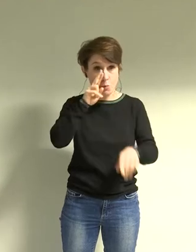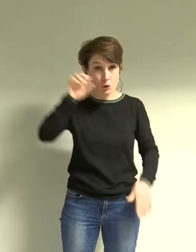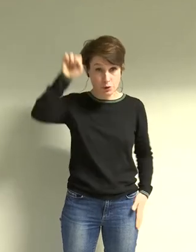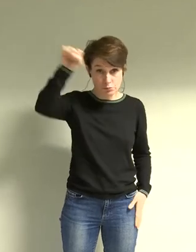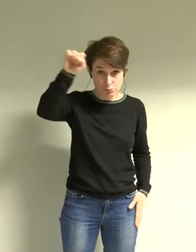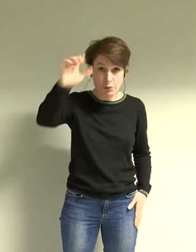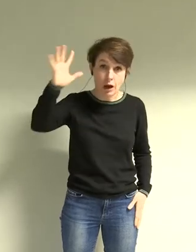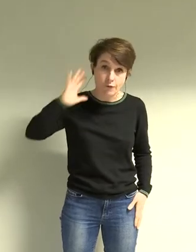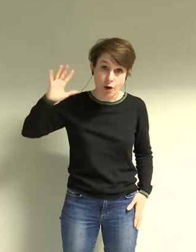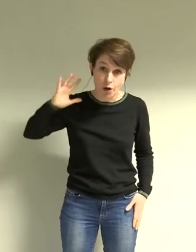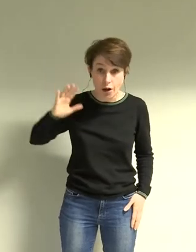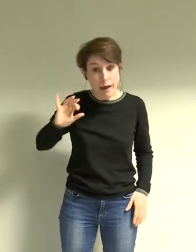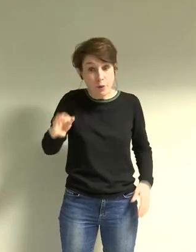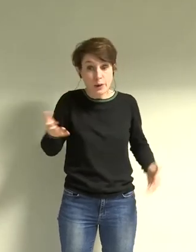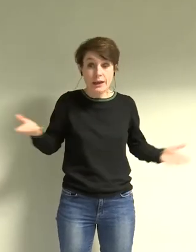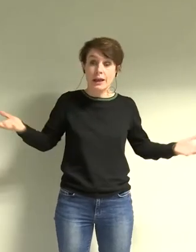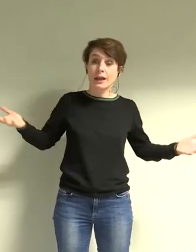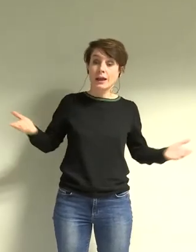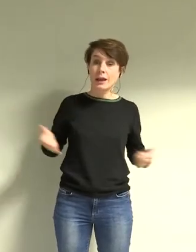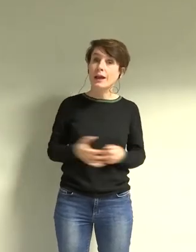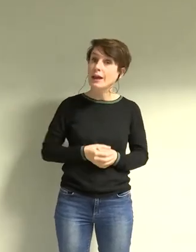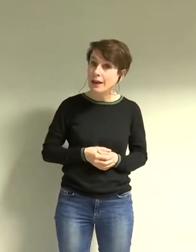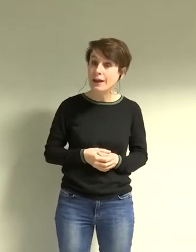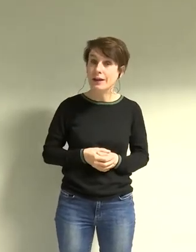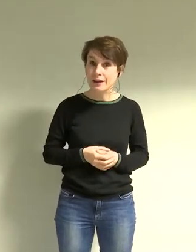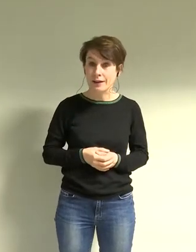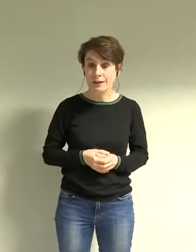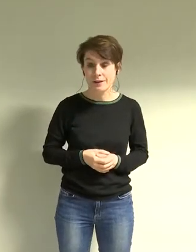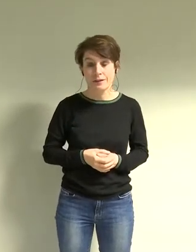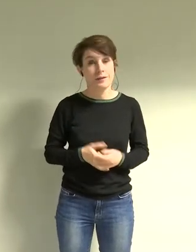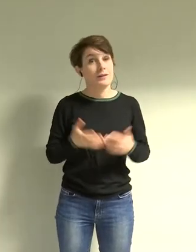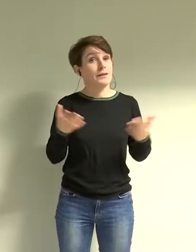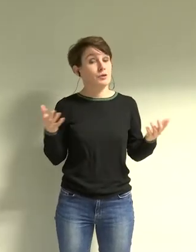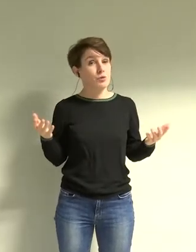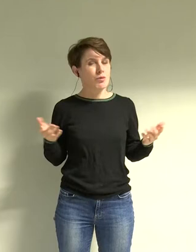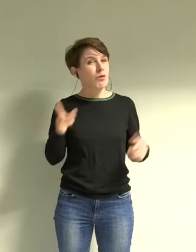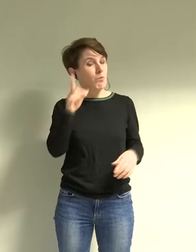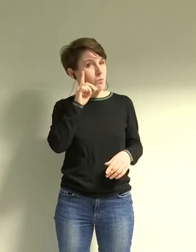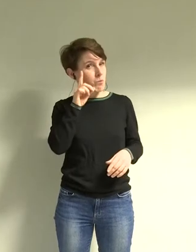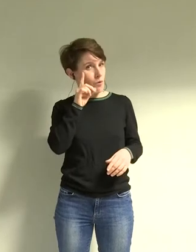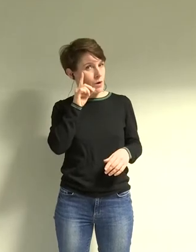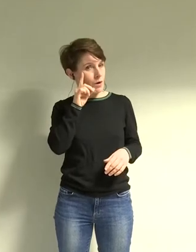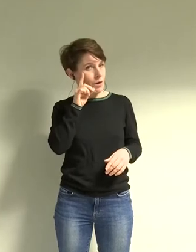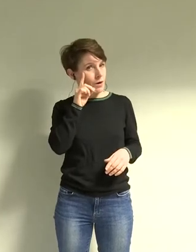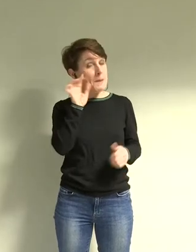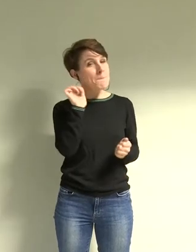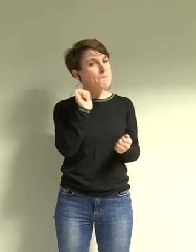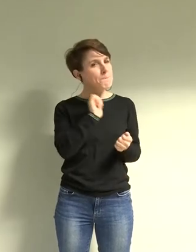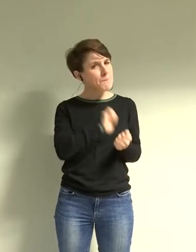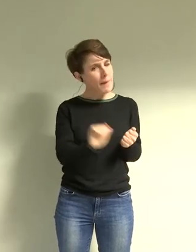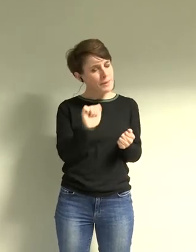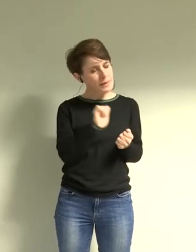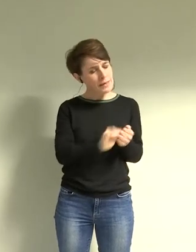et oui c'est dans la foulée de la précédente car si on fait la sam de la paperasse qui concerne la mécanique